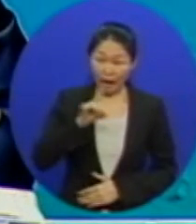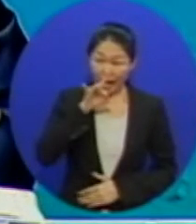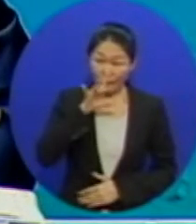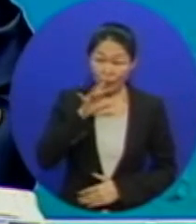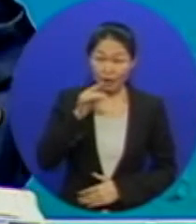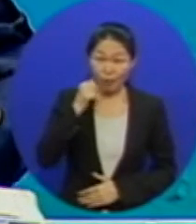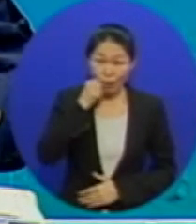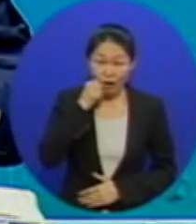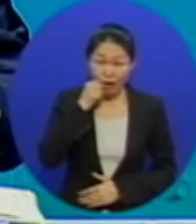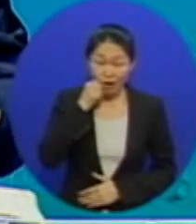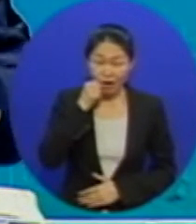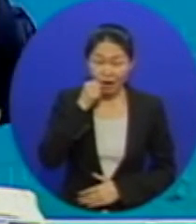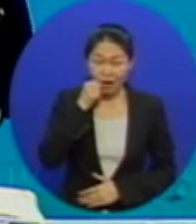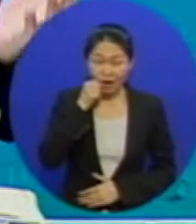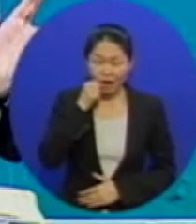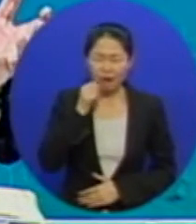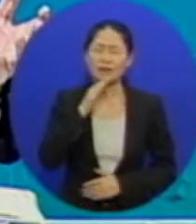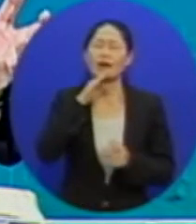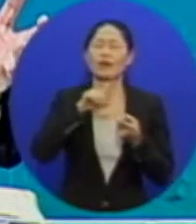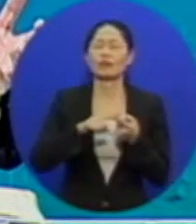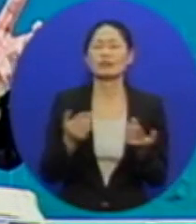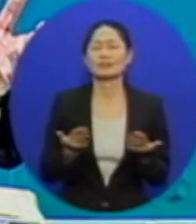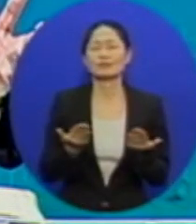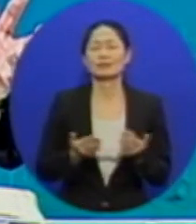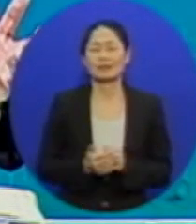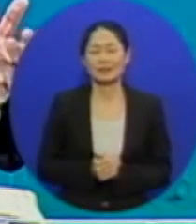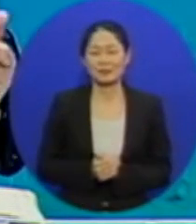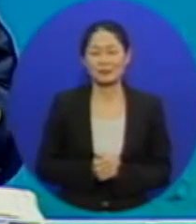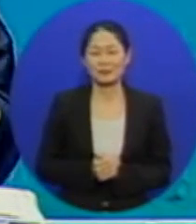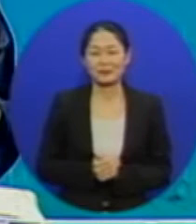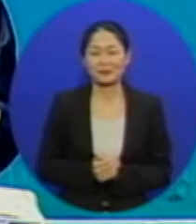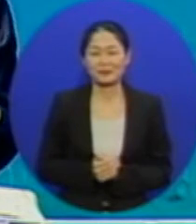못하는 것 건 당연한 일입니다